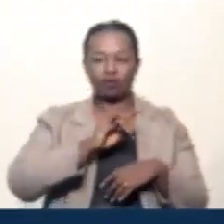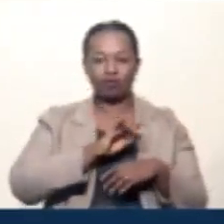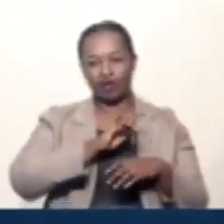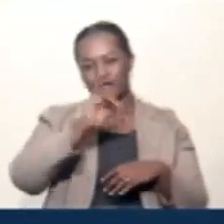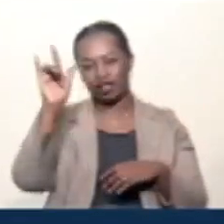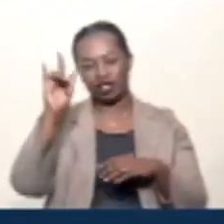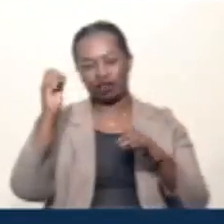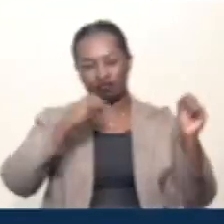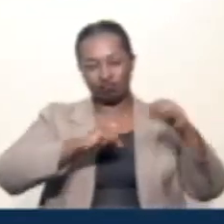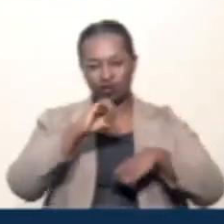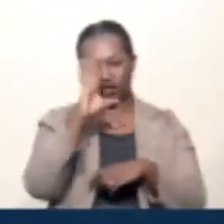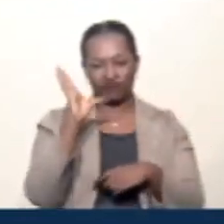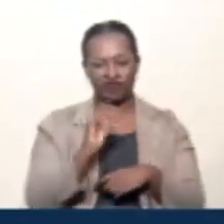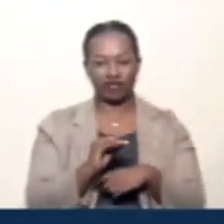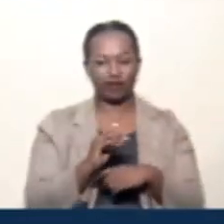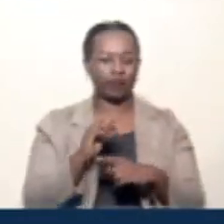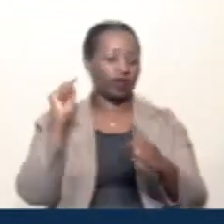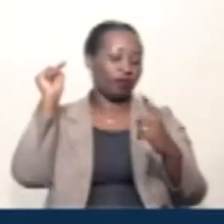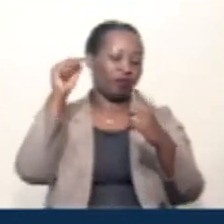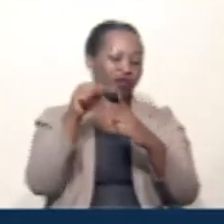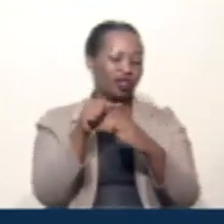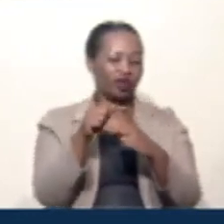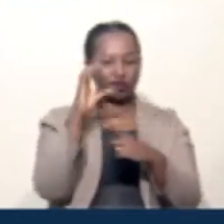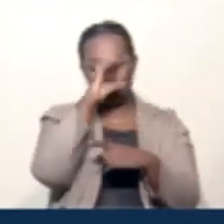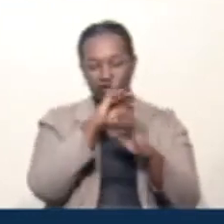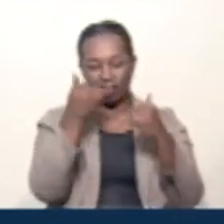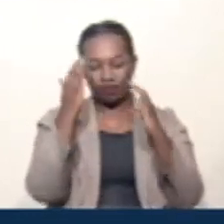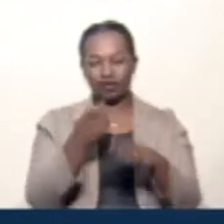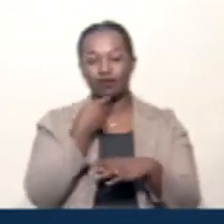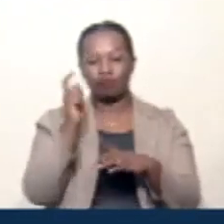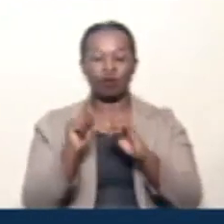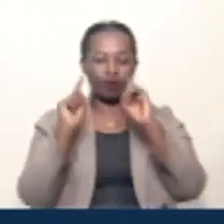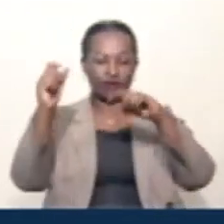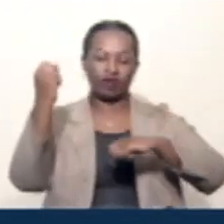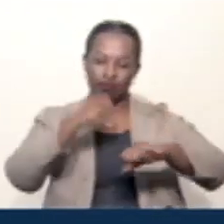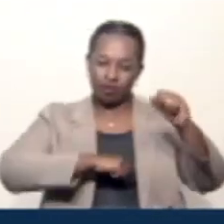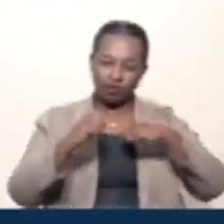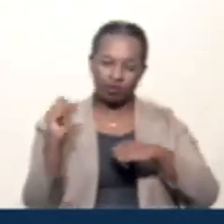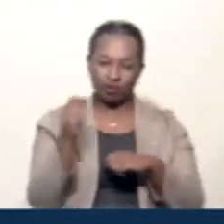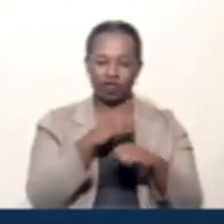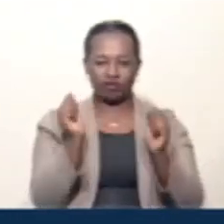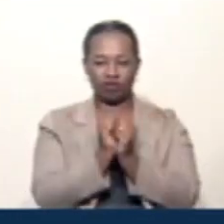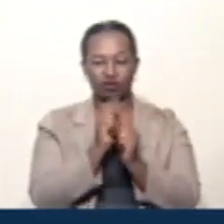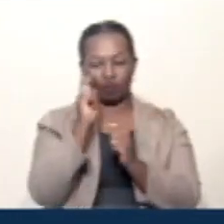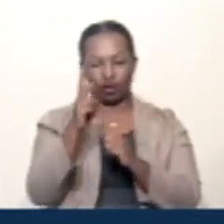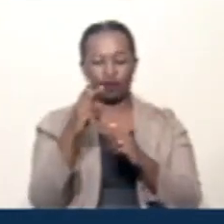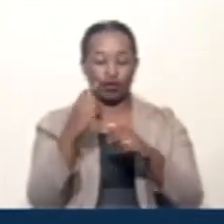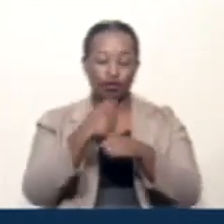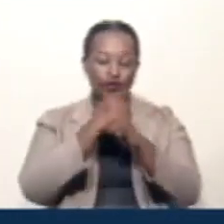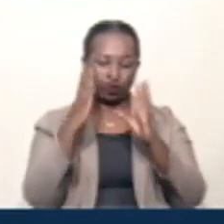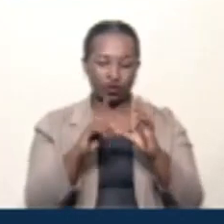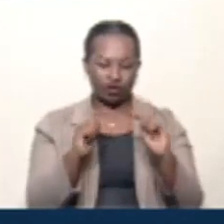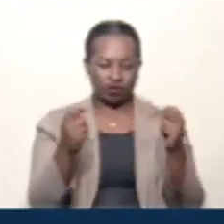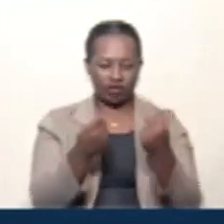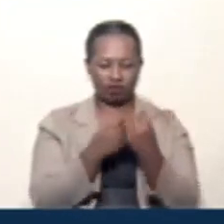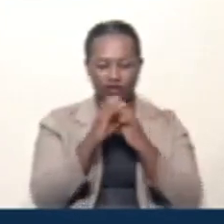12 akaba ari mu ntego rero kugira ngo bashaka abakinnyi bagomba kwitabira irushanwa ni mu kwezi kwa 12 umutoza w'ikipe y'igihugu yitwa